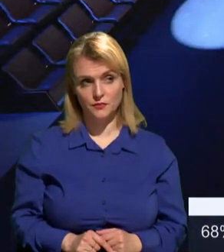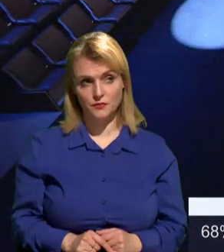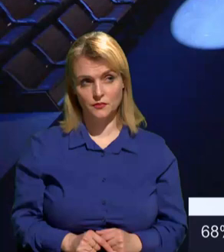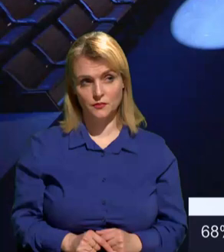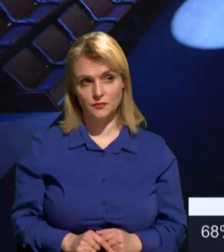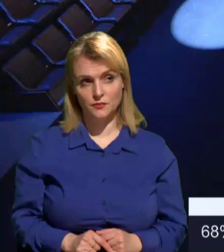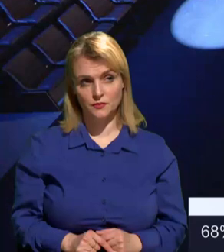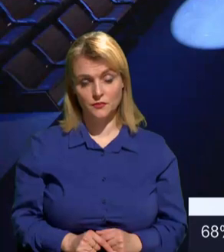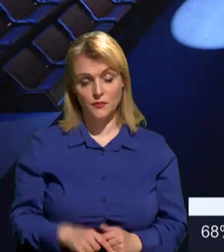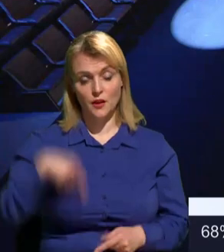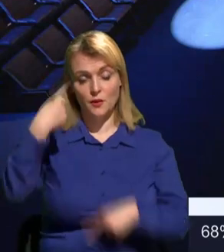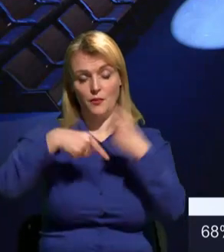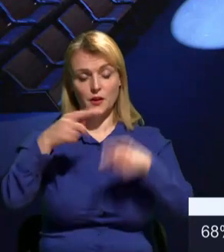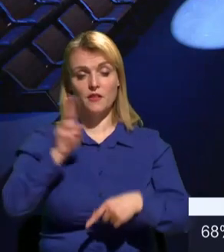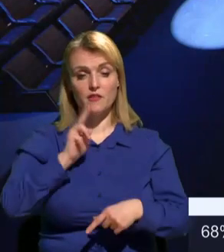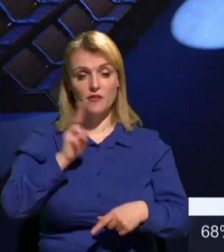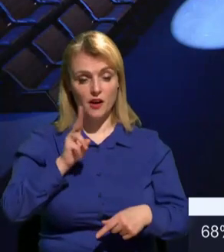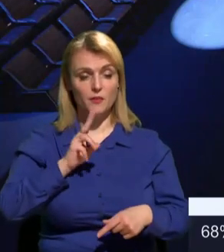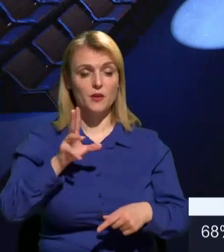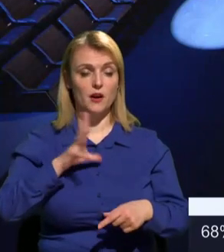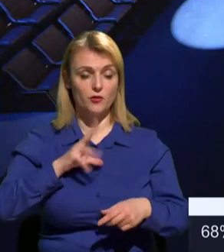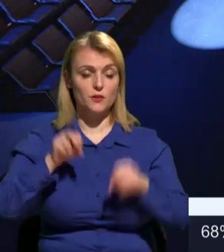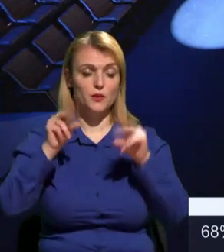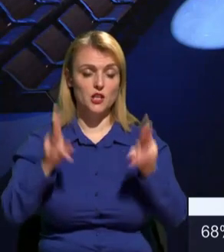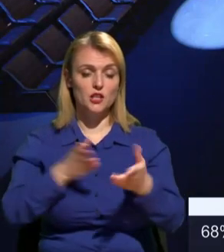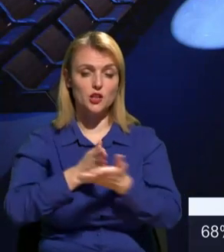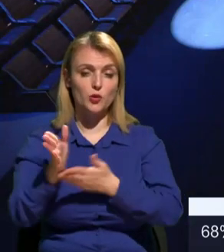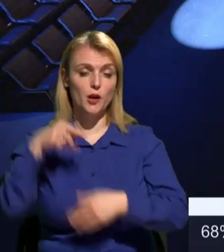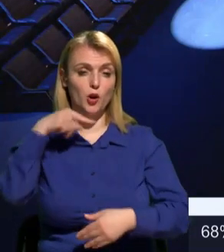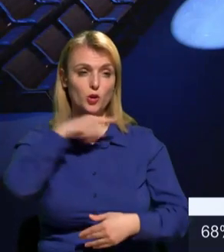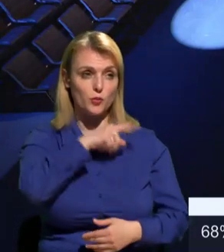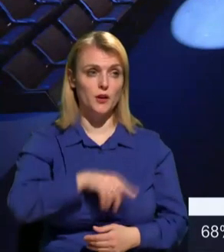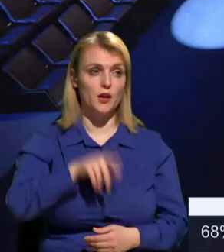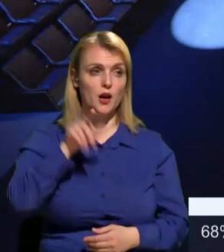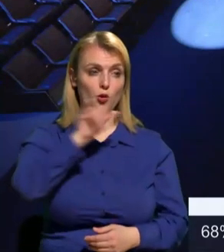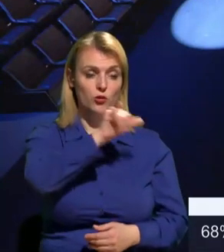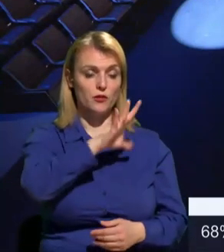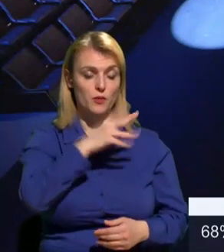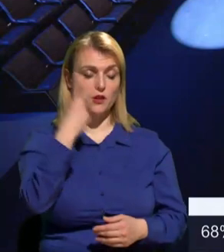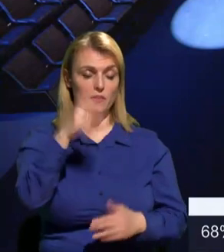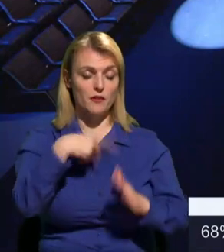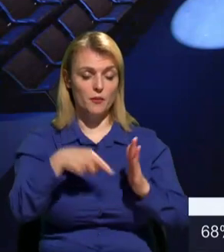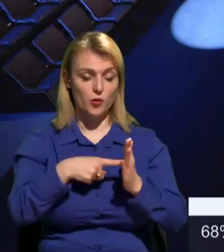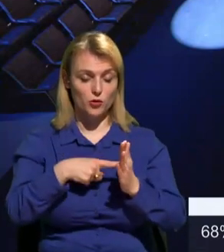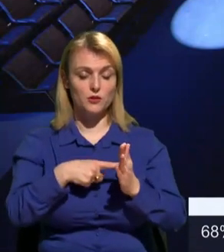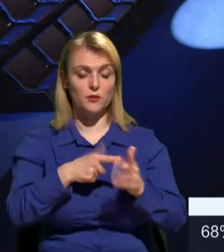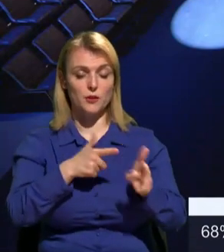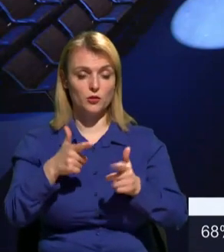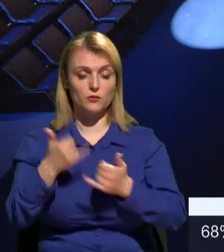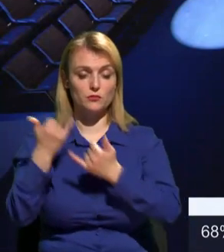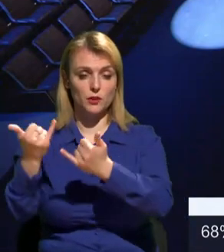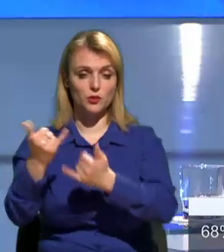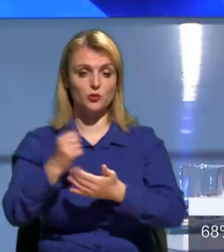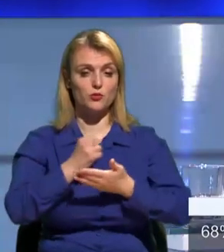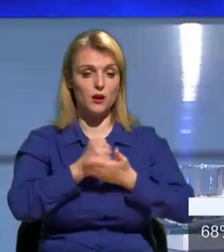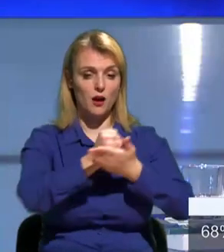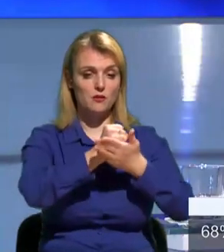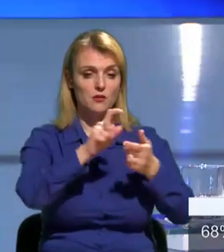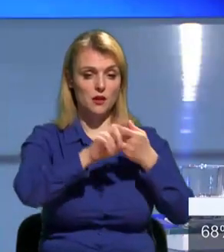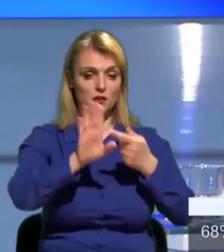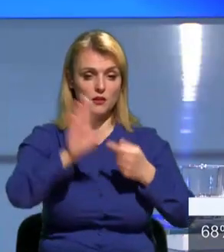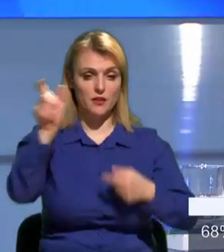prin Viber a fost expertul IDIS Viitor, Veceslav Ioniță, care a adresat două întrebări candidatului independent Igor Dodon.